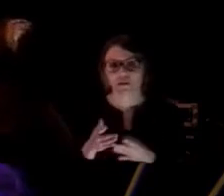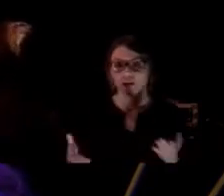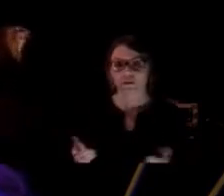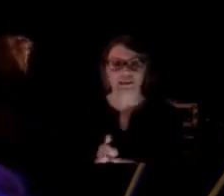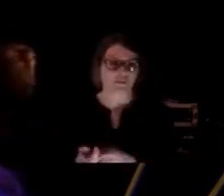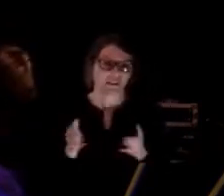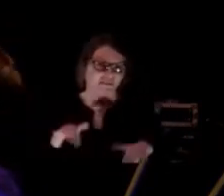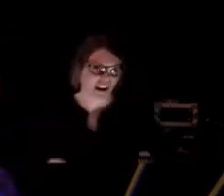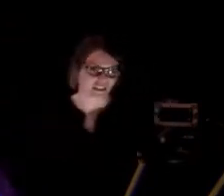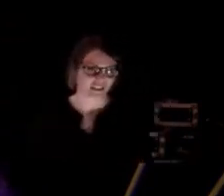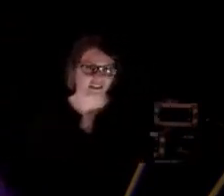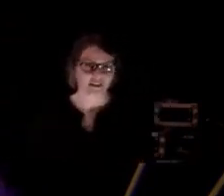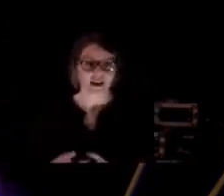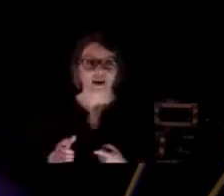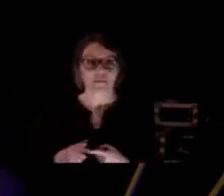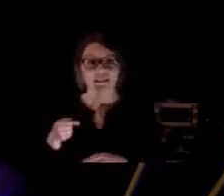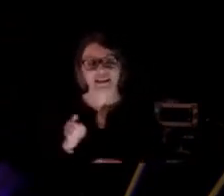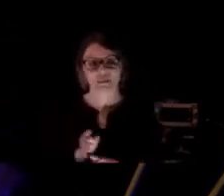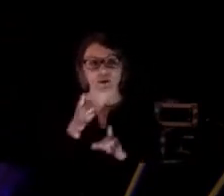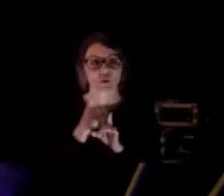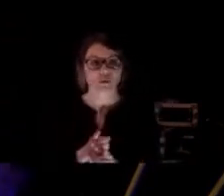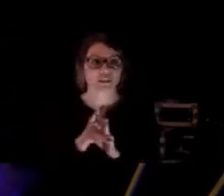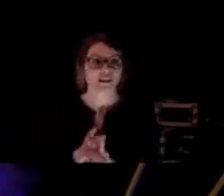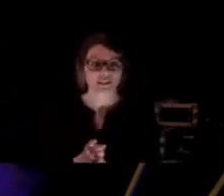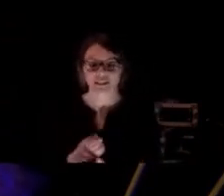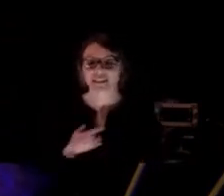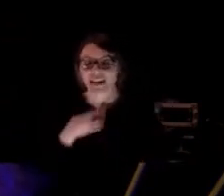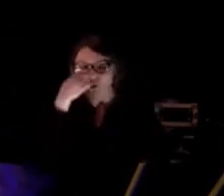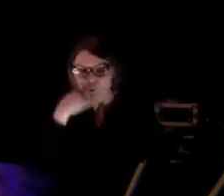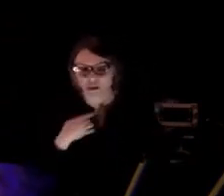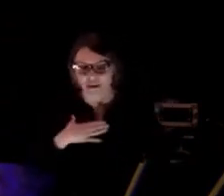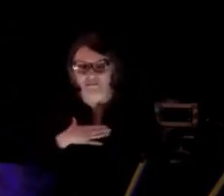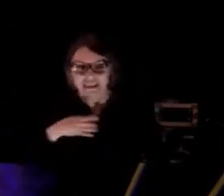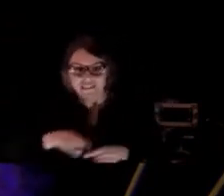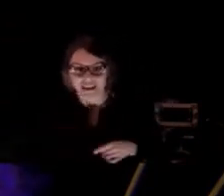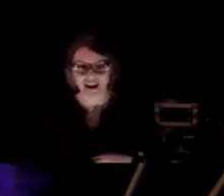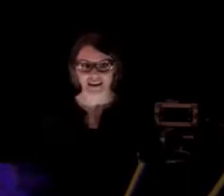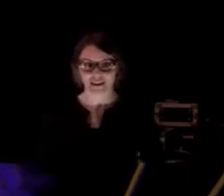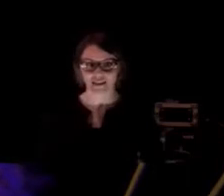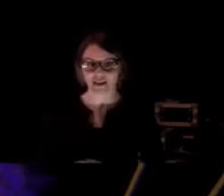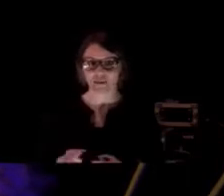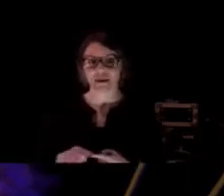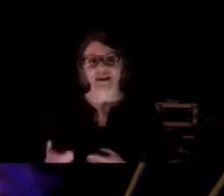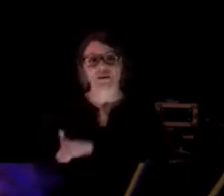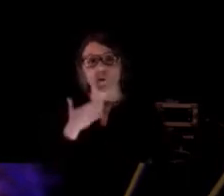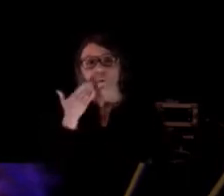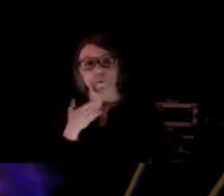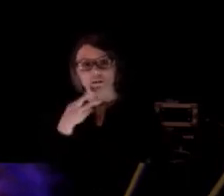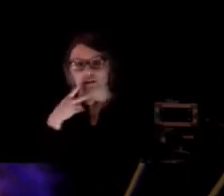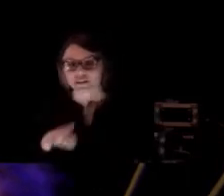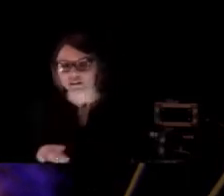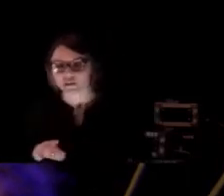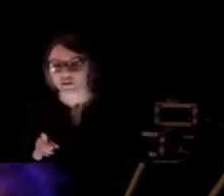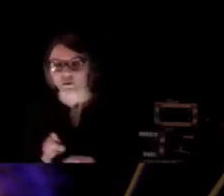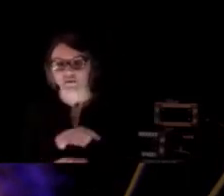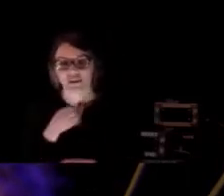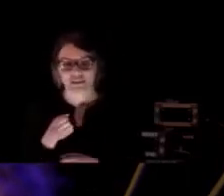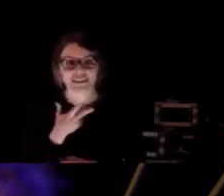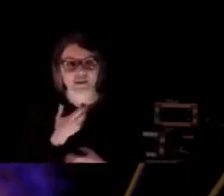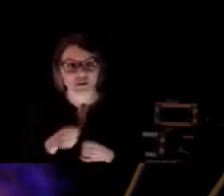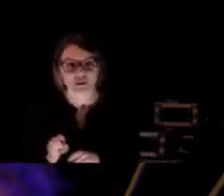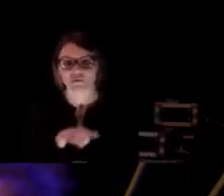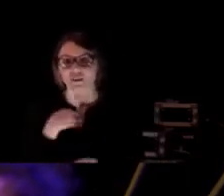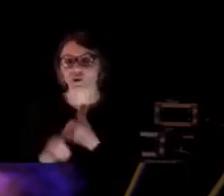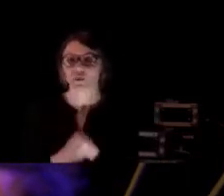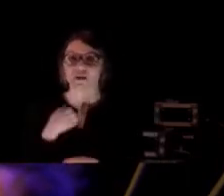fælt. Det er det som blir konsekvensen, at jeg tror at det er min feil. Dette er et av hovedsvarene i tre prosjekter vi nå gjør med vold og overgrep, til BUP,